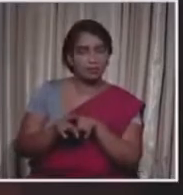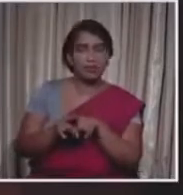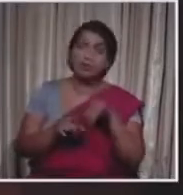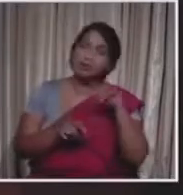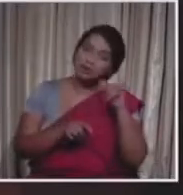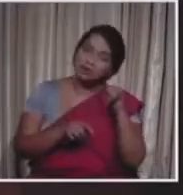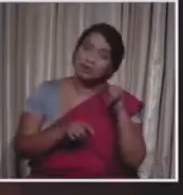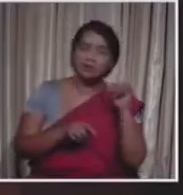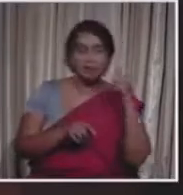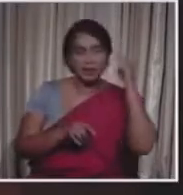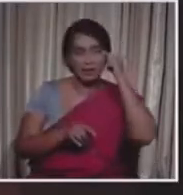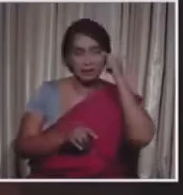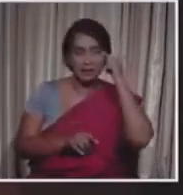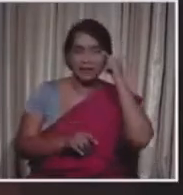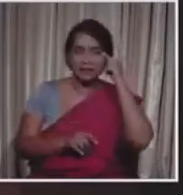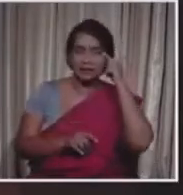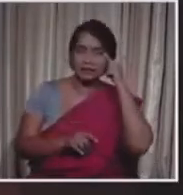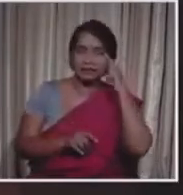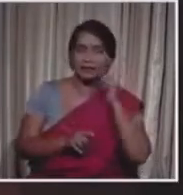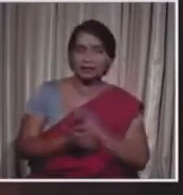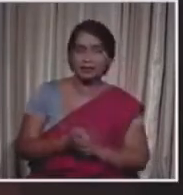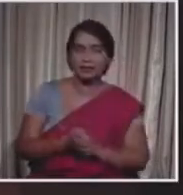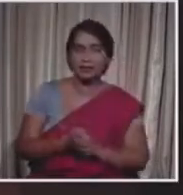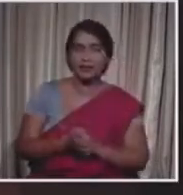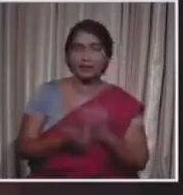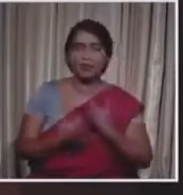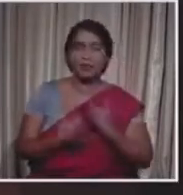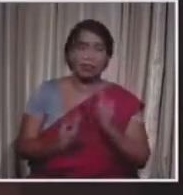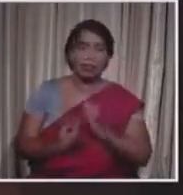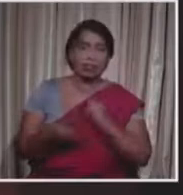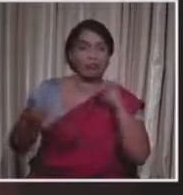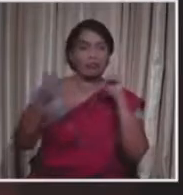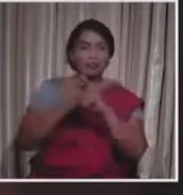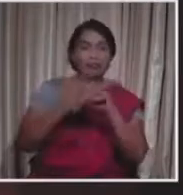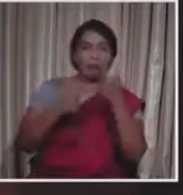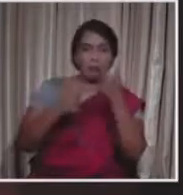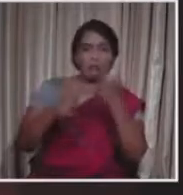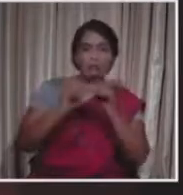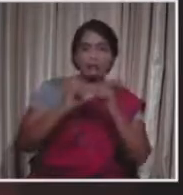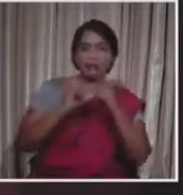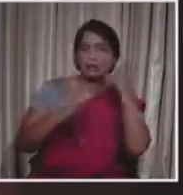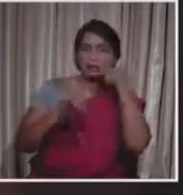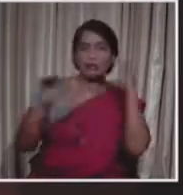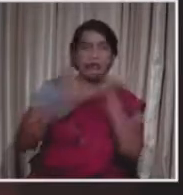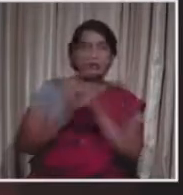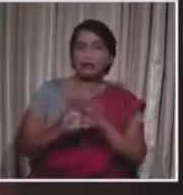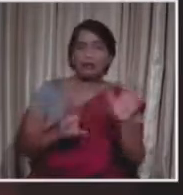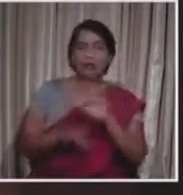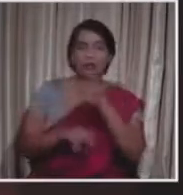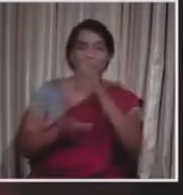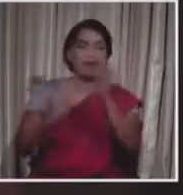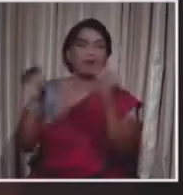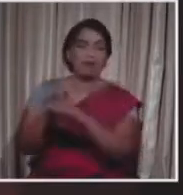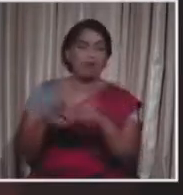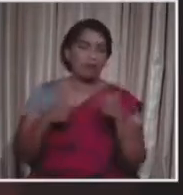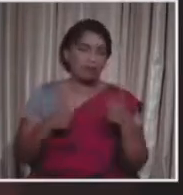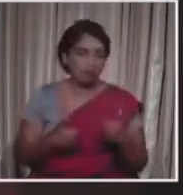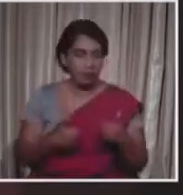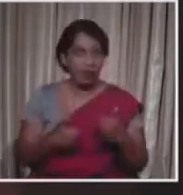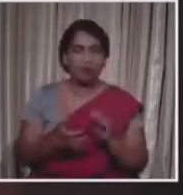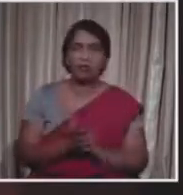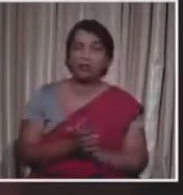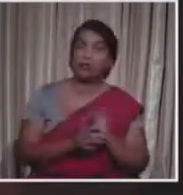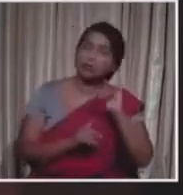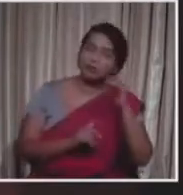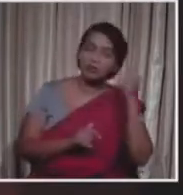සමහරෙක් හිතන්න පුළුවන් අපි තනිව තරඟ කරා නම් හොඳයි. නෑ මෙහෙම තරඟ කරපු එක හොඳයි.